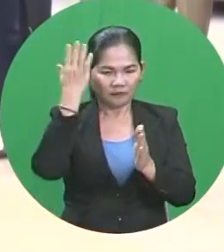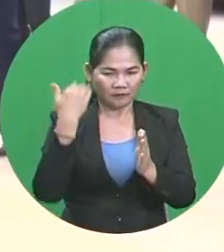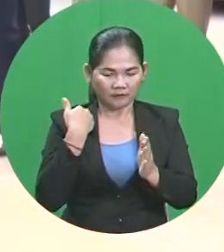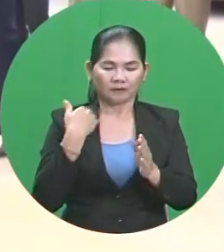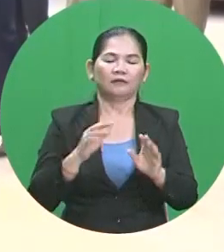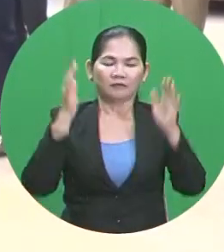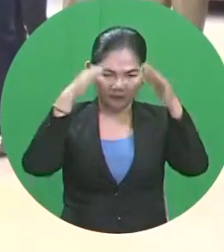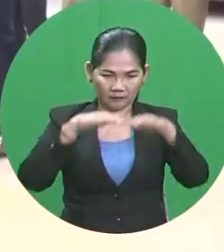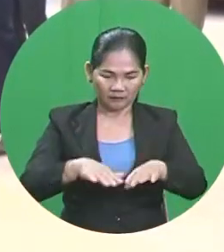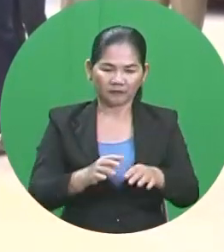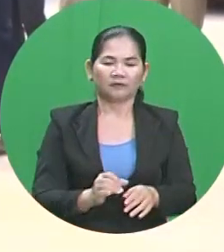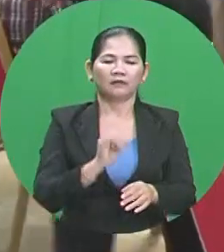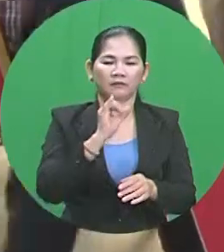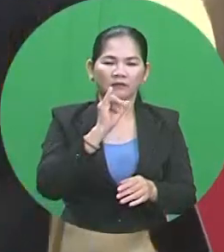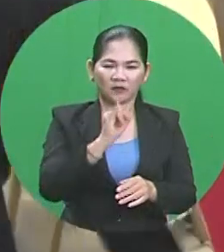កម្ពុជា